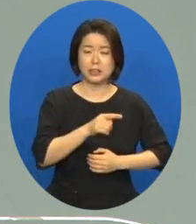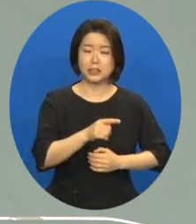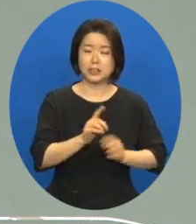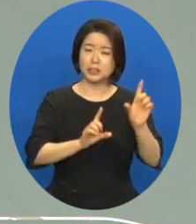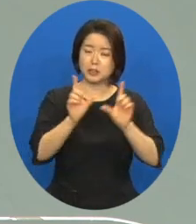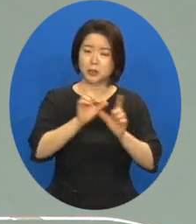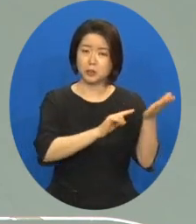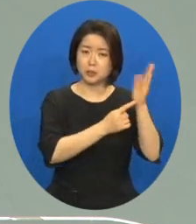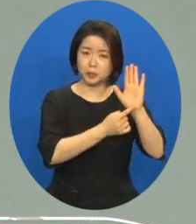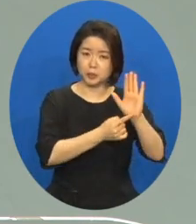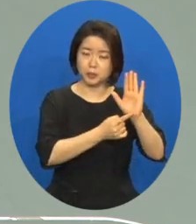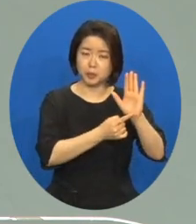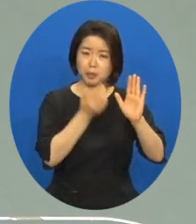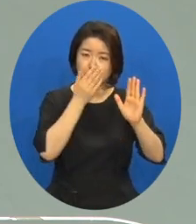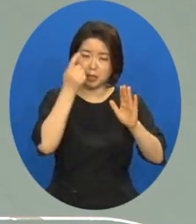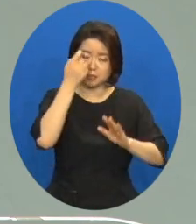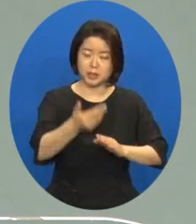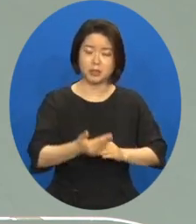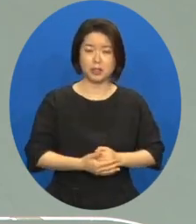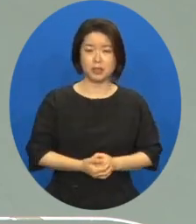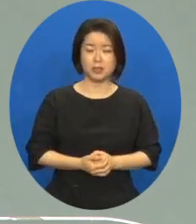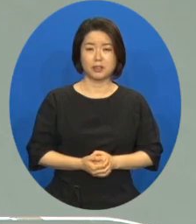이렇게 태도가 그렇게 가나 말입니다.